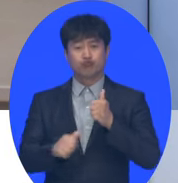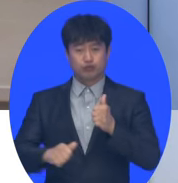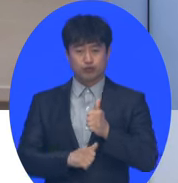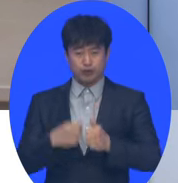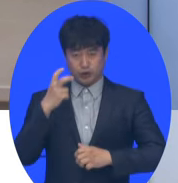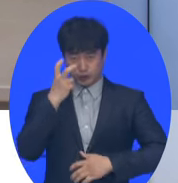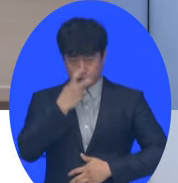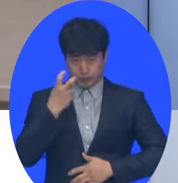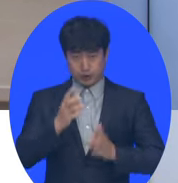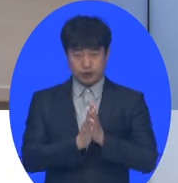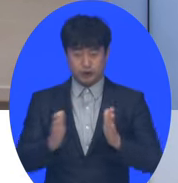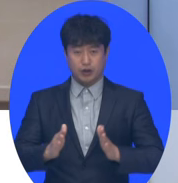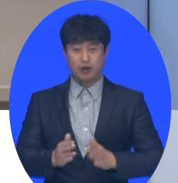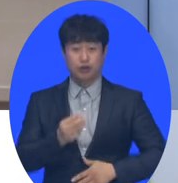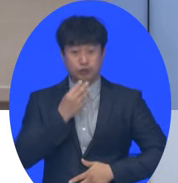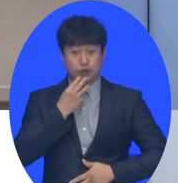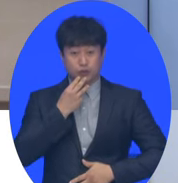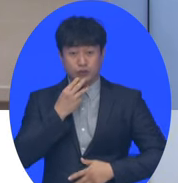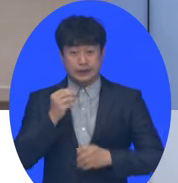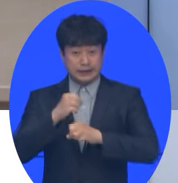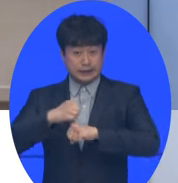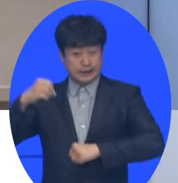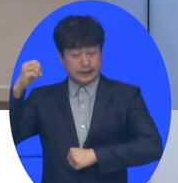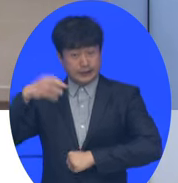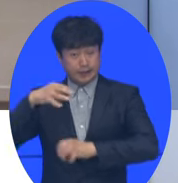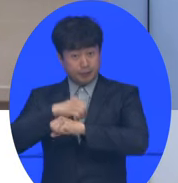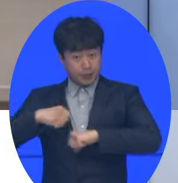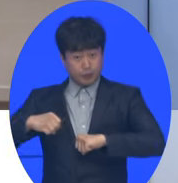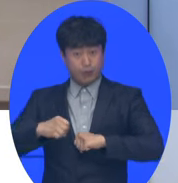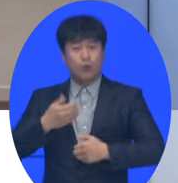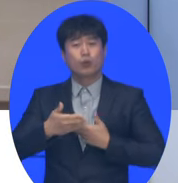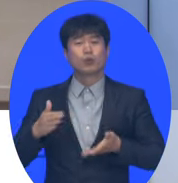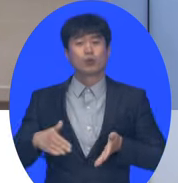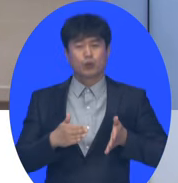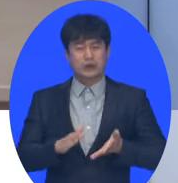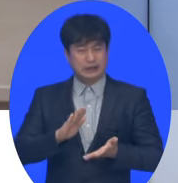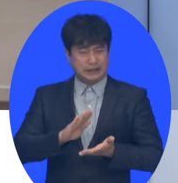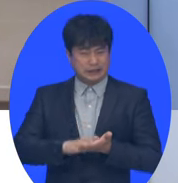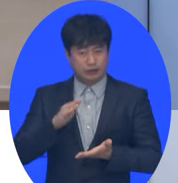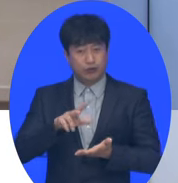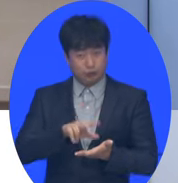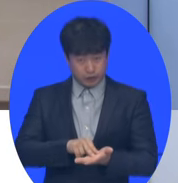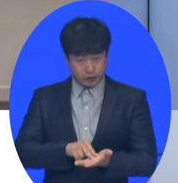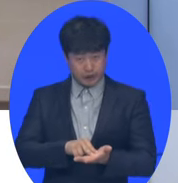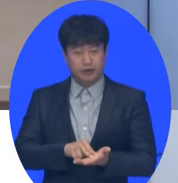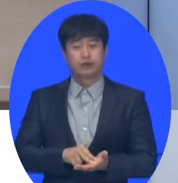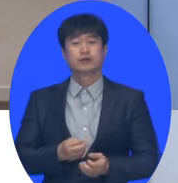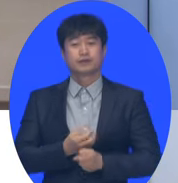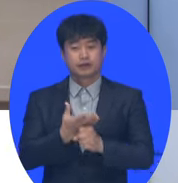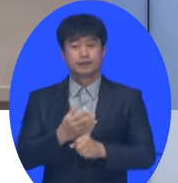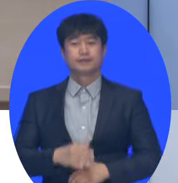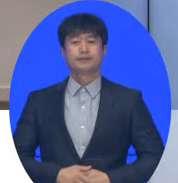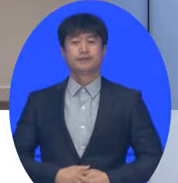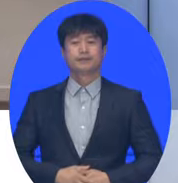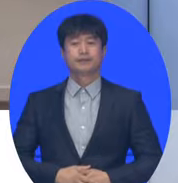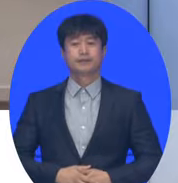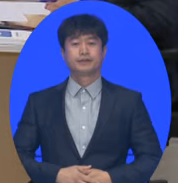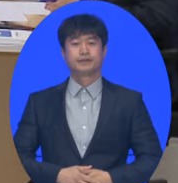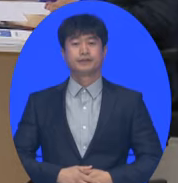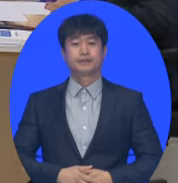진행됐는데요. 서울 양평고속도로가 뜨거운 감자였습니다. 경기도 국감 첫날 핵심 이슈 최창순 기자가 정리했습니다.